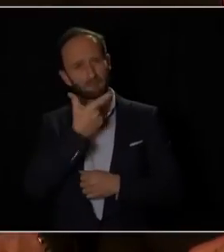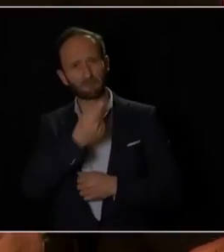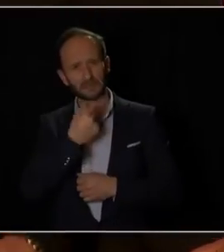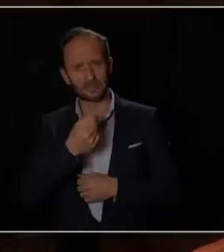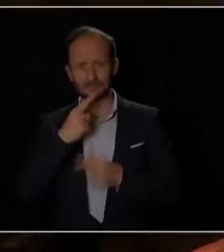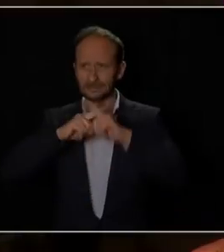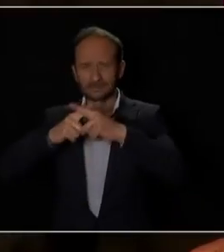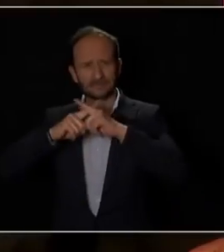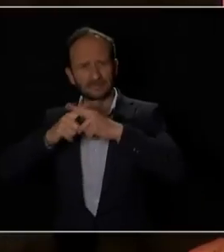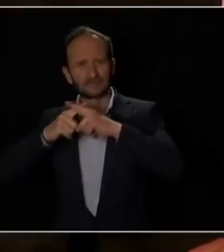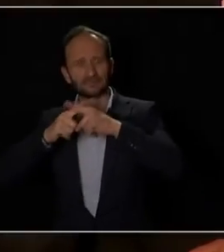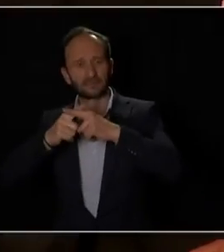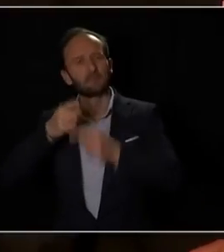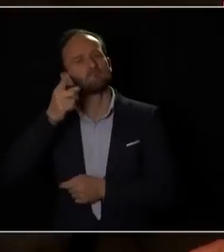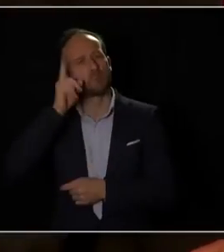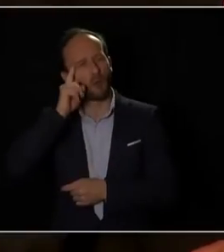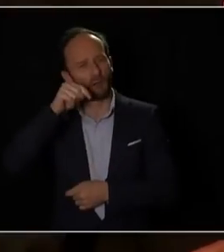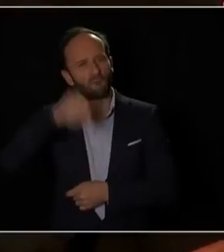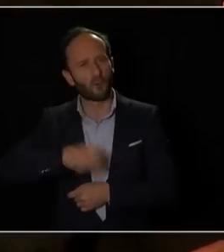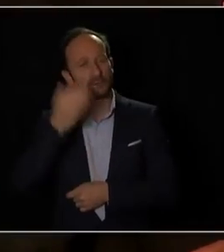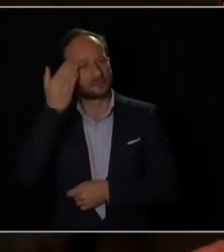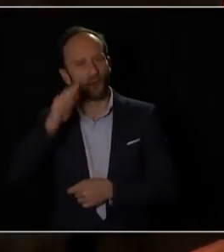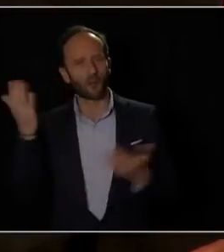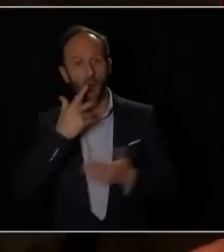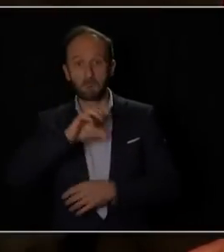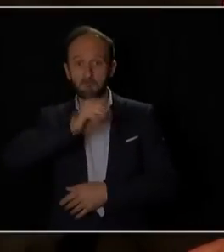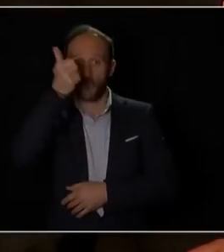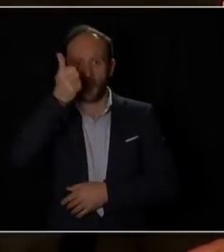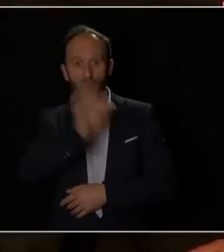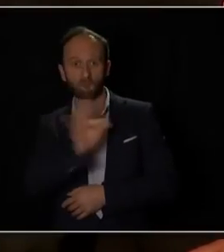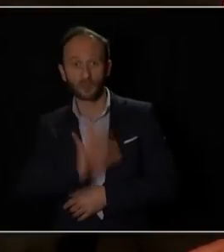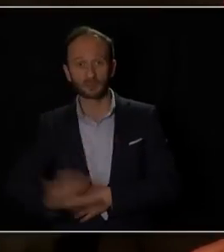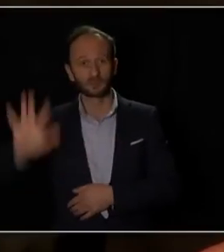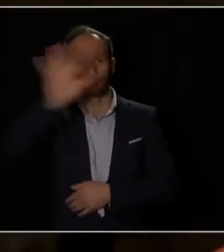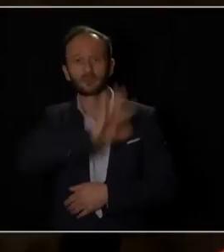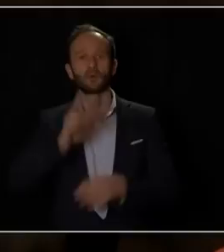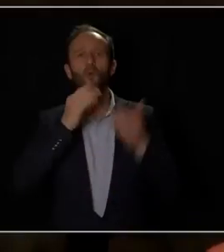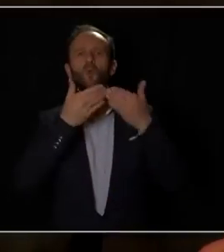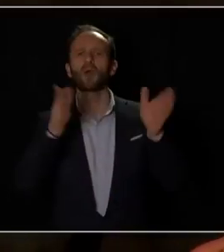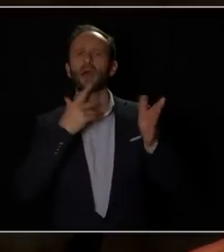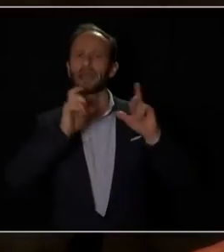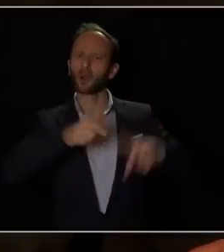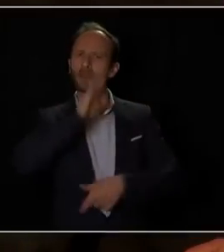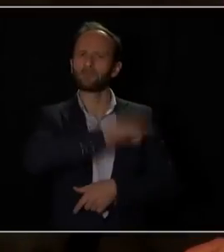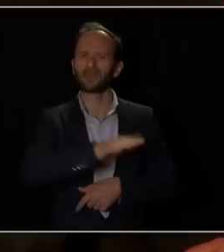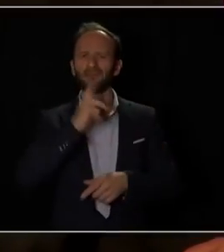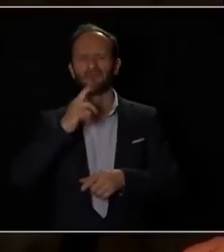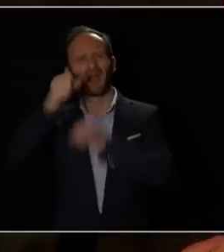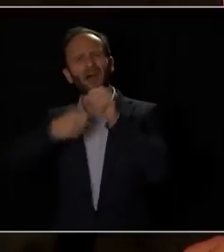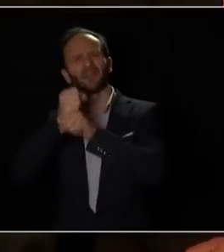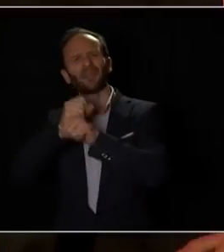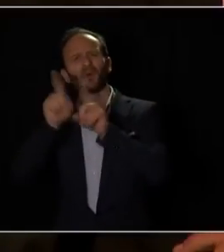car il faut savoir que c'est la première ouverture d'une école de ce type depuis celle de Châteaulin en